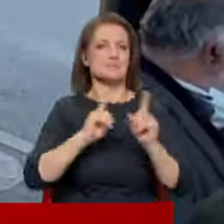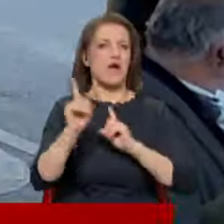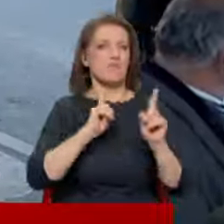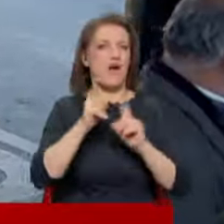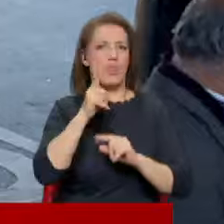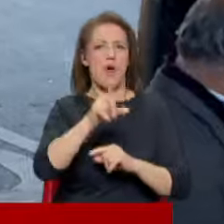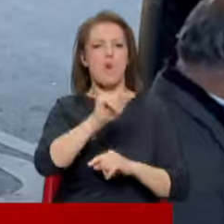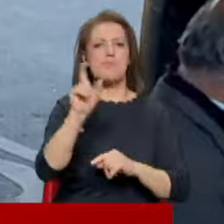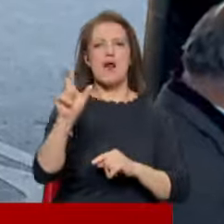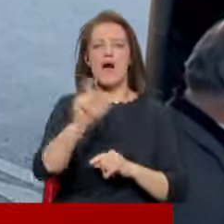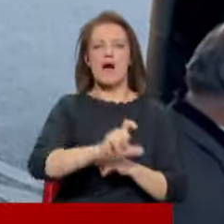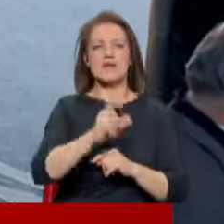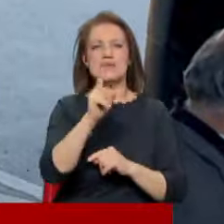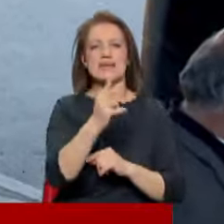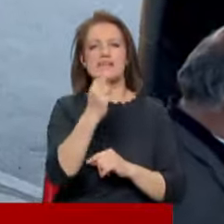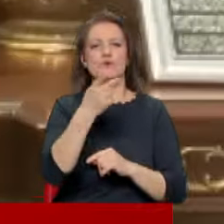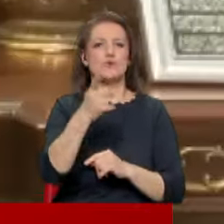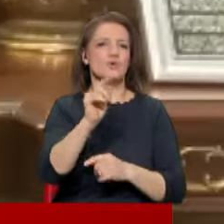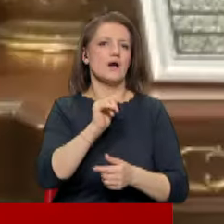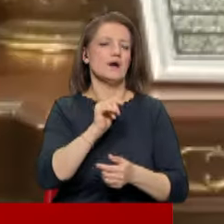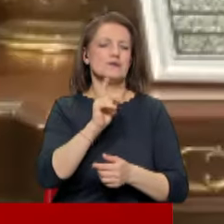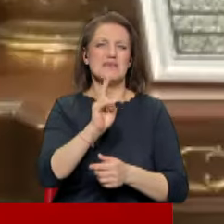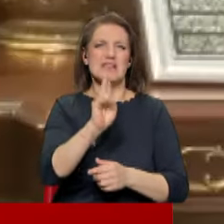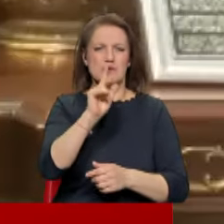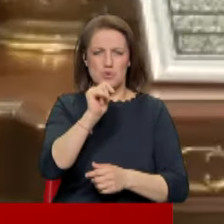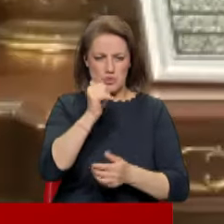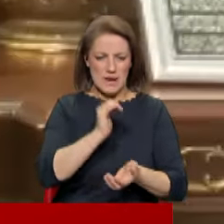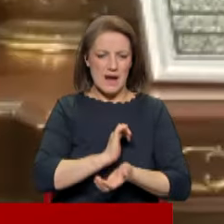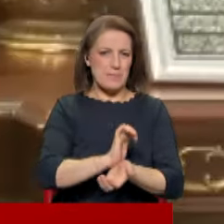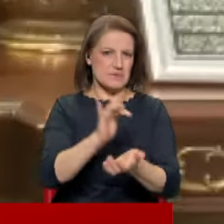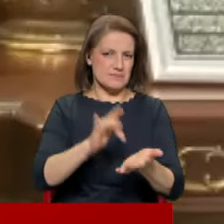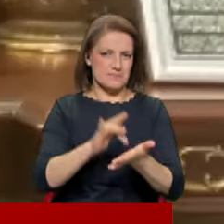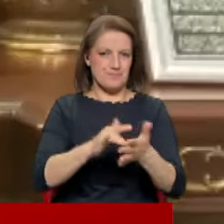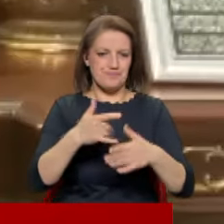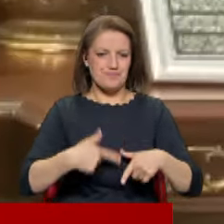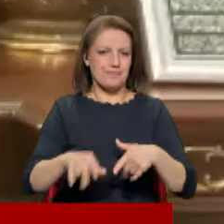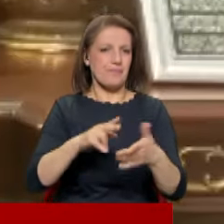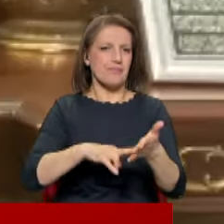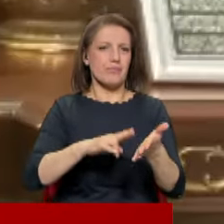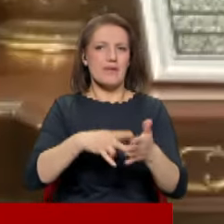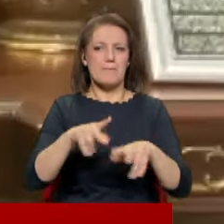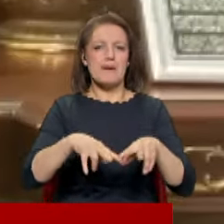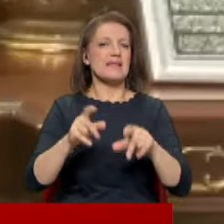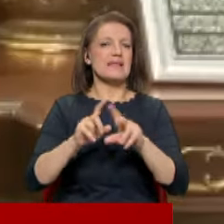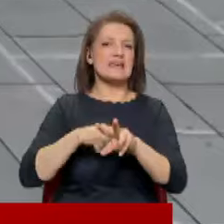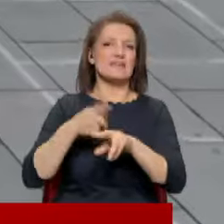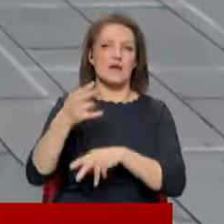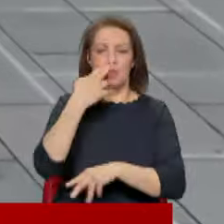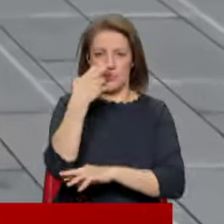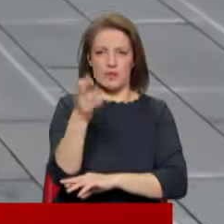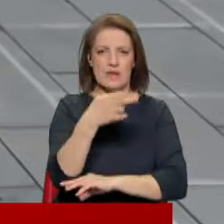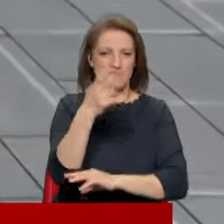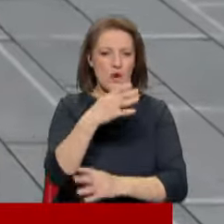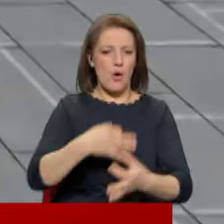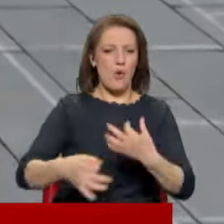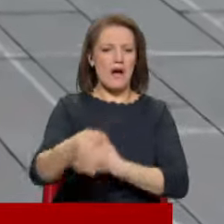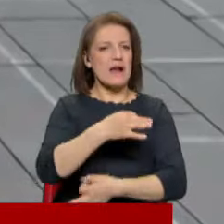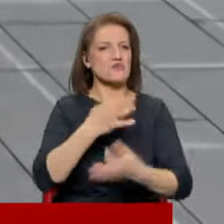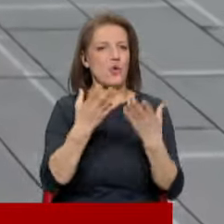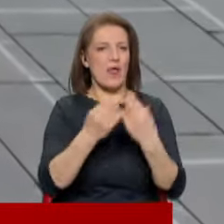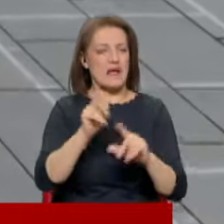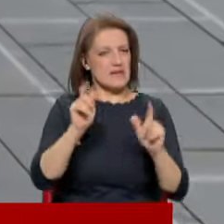davada 11 ay 7 gün hapis cezasına çarptırıldı. Suç duyurusunda bulunan federasyon üyesi Mehmet Yiğiner, dolandırıcılığın organize bir